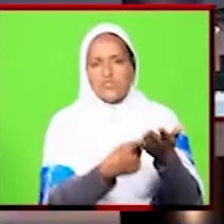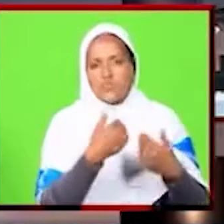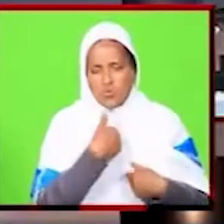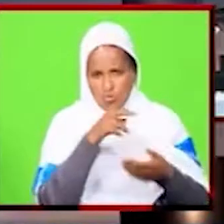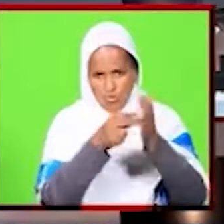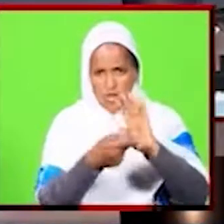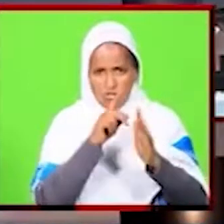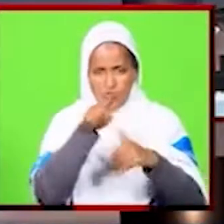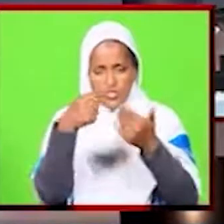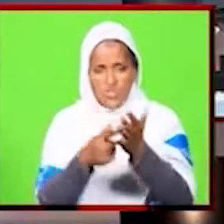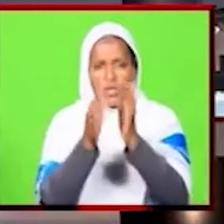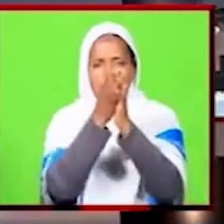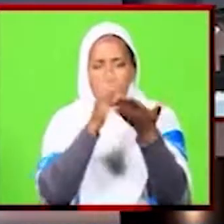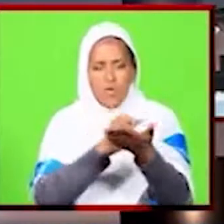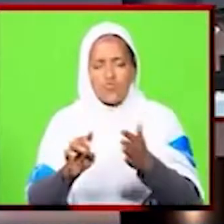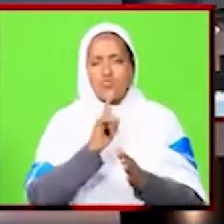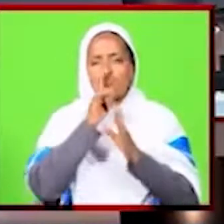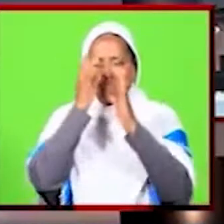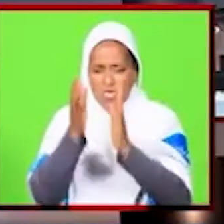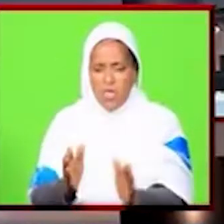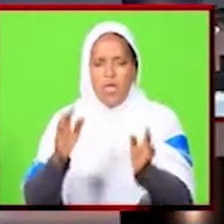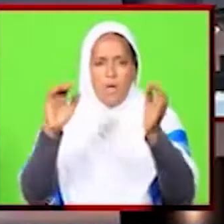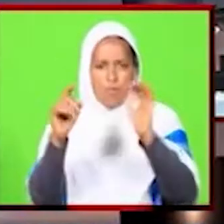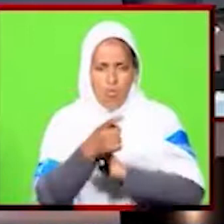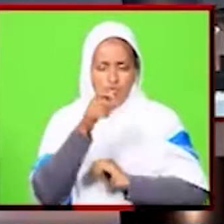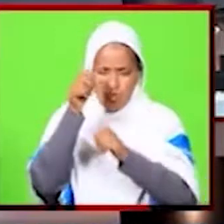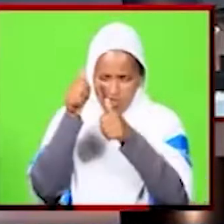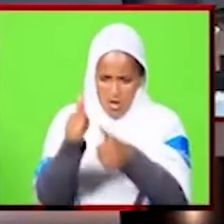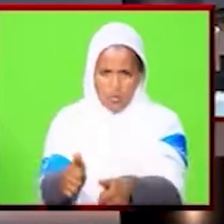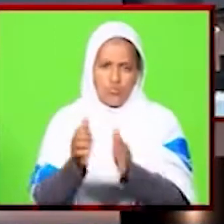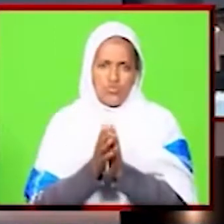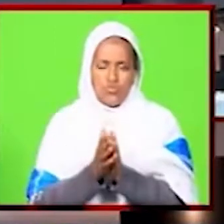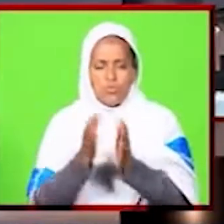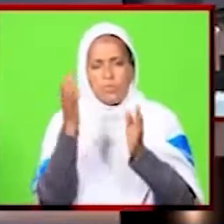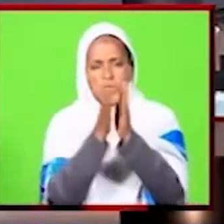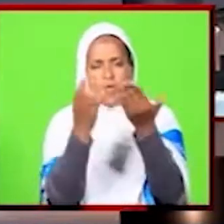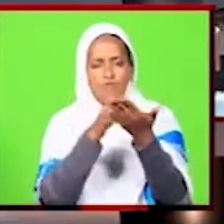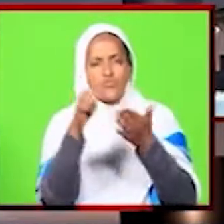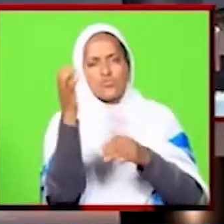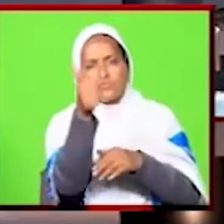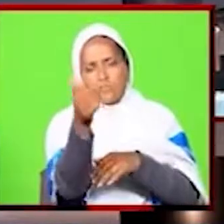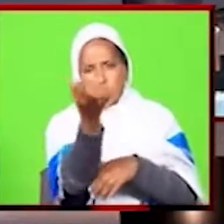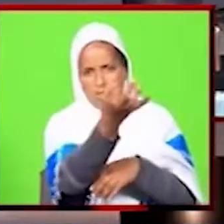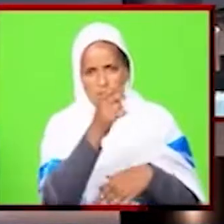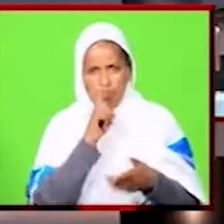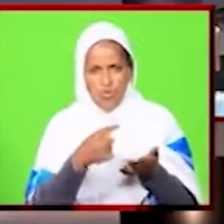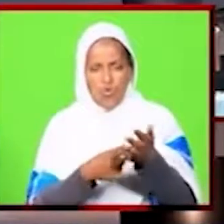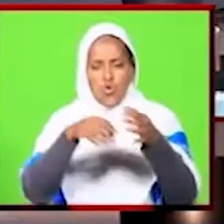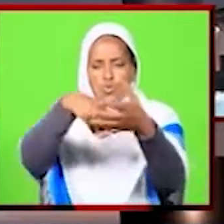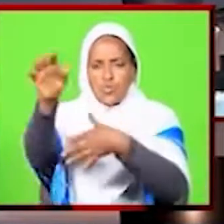ኪዳን ማስረጃዎች አሉ ማለት ነው። ስለዚህ መጽሐፍ ቅዱስ ስለ እውነተኛነቱ ራሱ የሚመሰክር መጽሐፍ